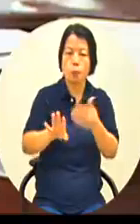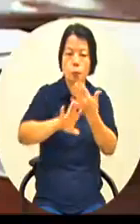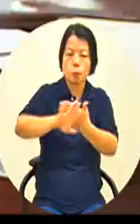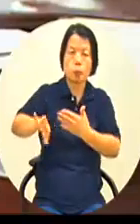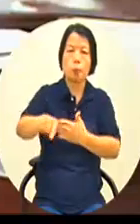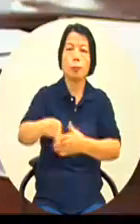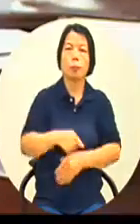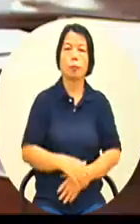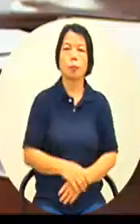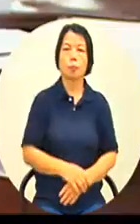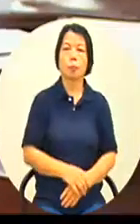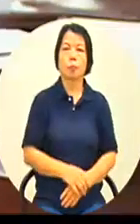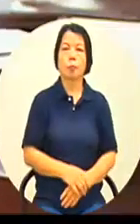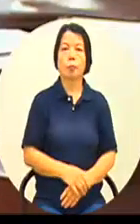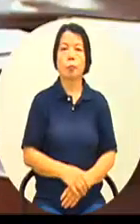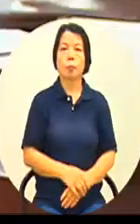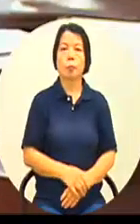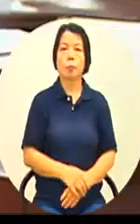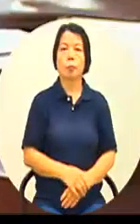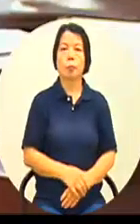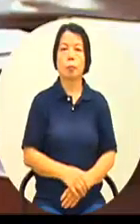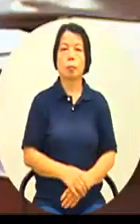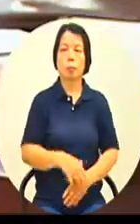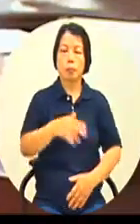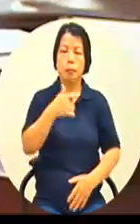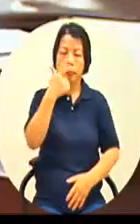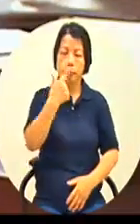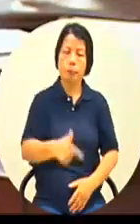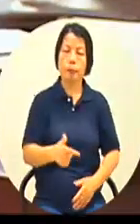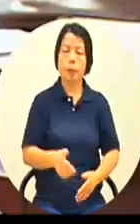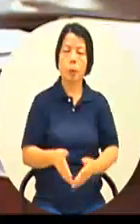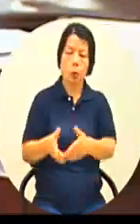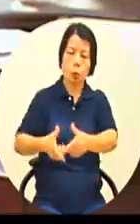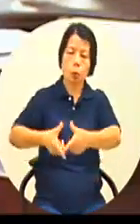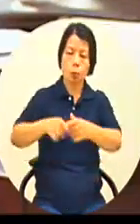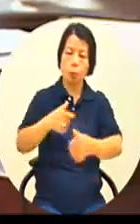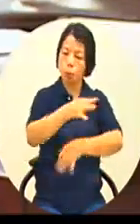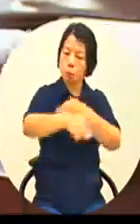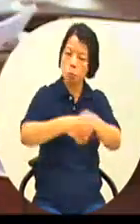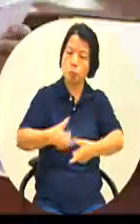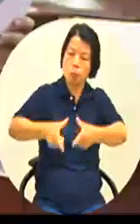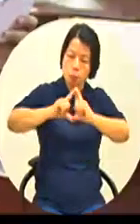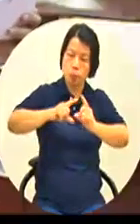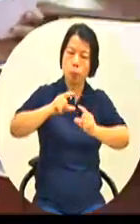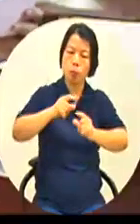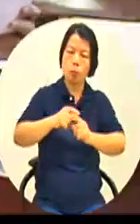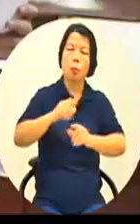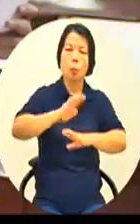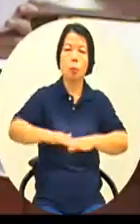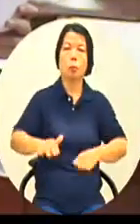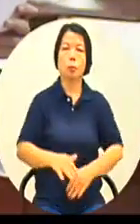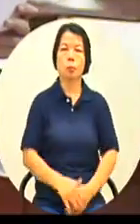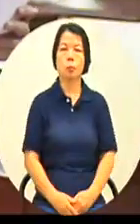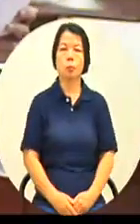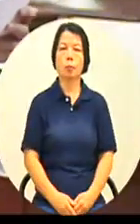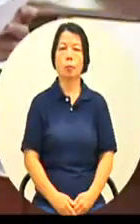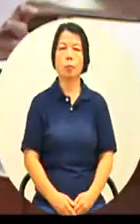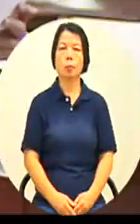对吼？咱讲实在，对不对吼？咱就是慢慢咧，对不对？得去回到倒来啊！啊，再过来是讲，